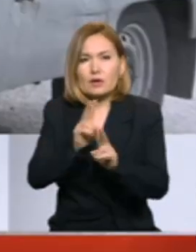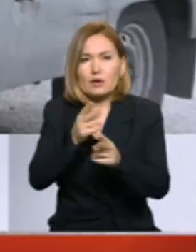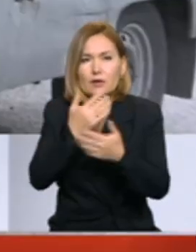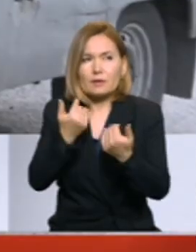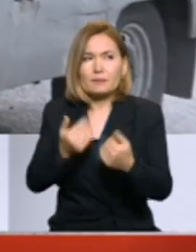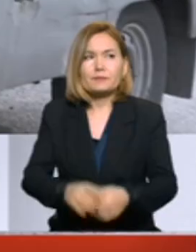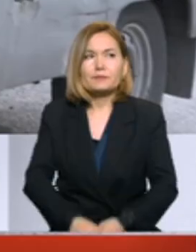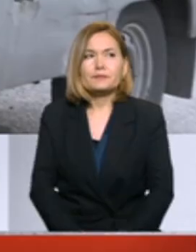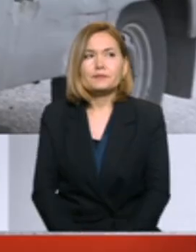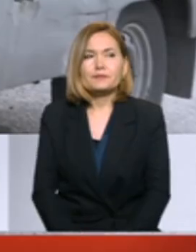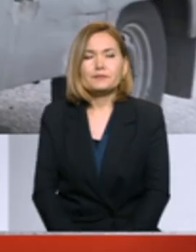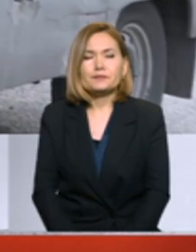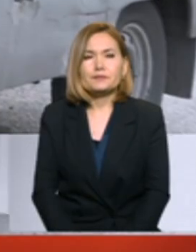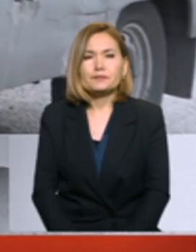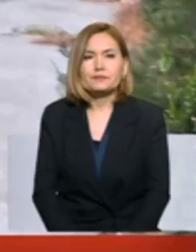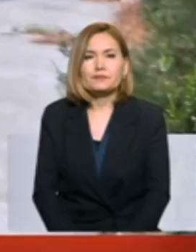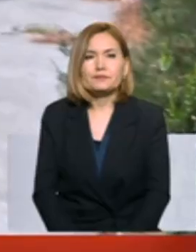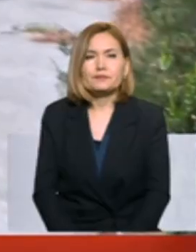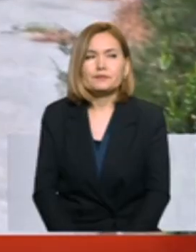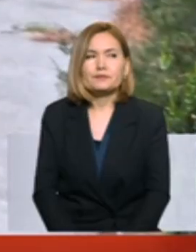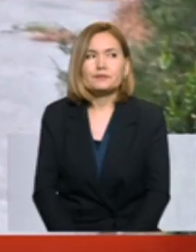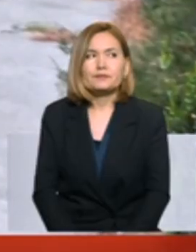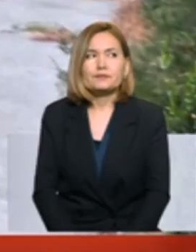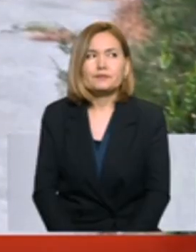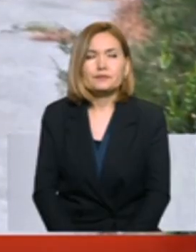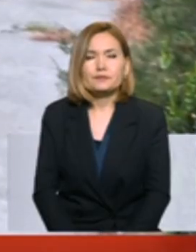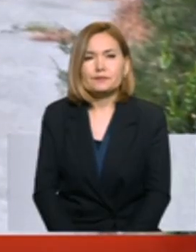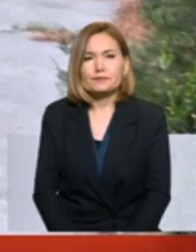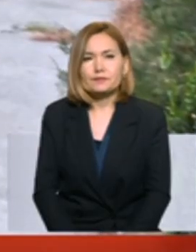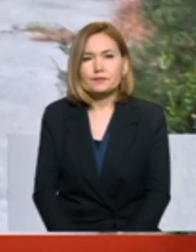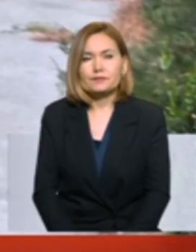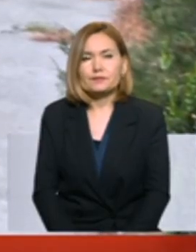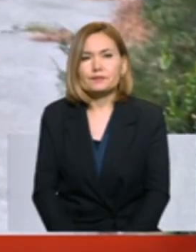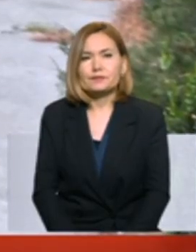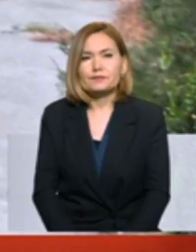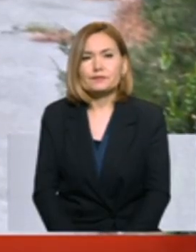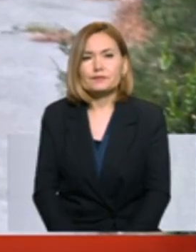қойған жоқ. Ғали Қалмаханов, Нұрлан Нұрбек, Қазақстан ұлттық телеарнасы, Түркістан облысы.